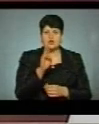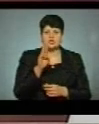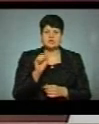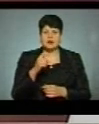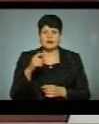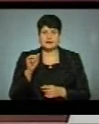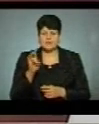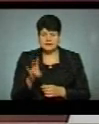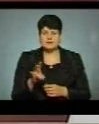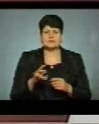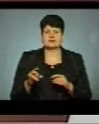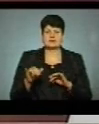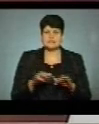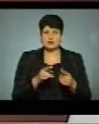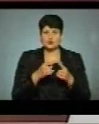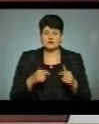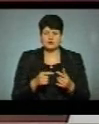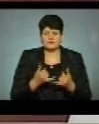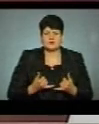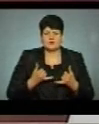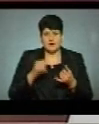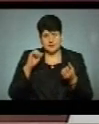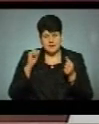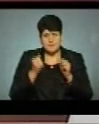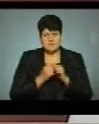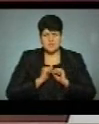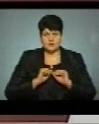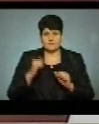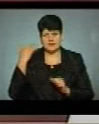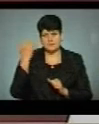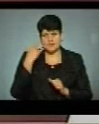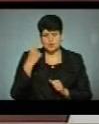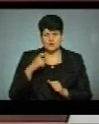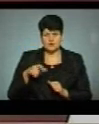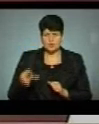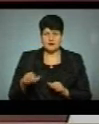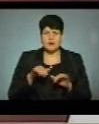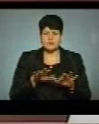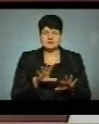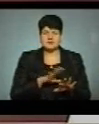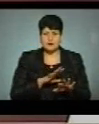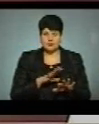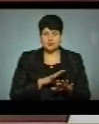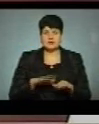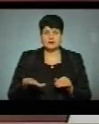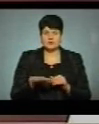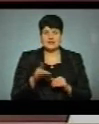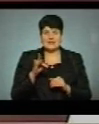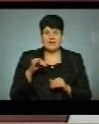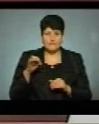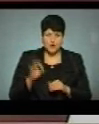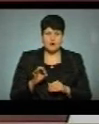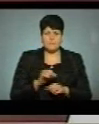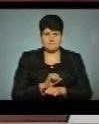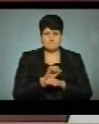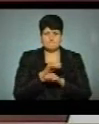її словами, захід організували, щоб вшанувати пам'ять про героїв Небесної Сотні. Відбулась акція на площі героїв Євромайдану. Як це було,